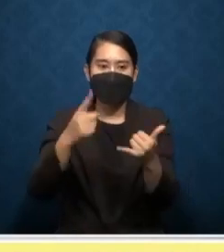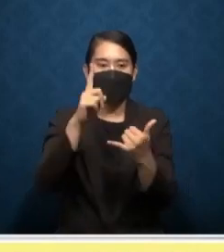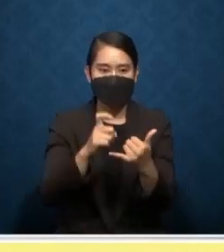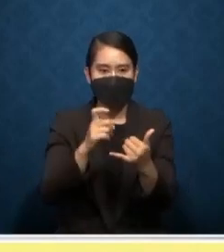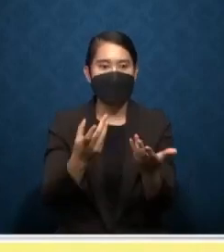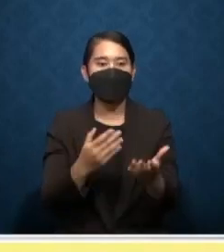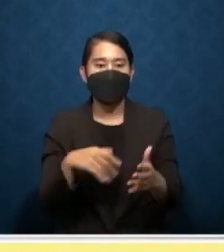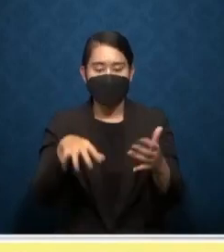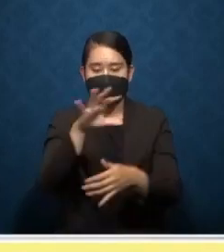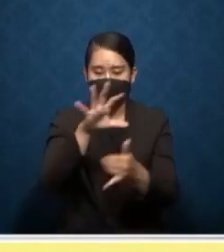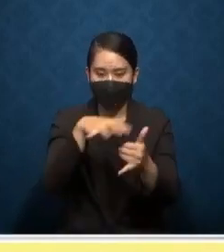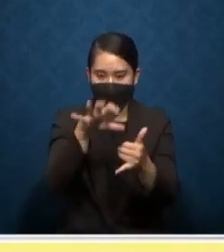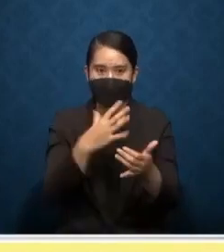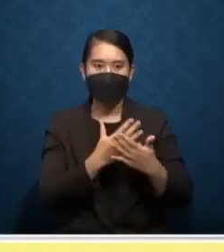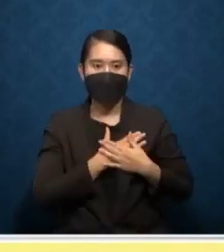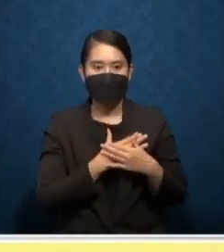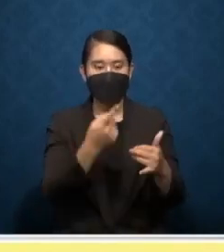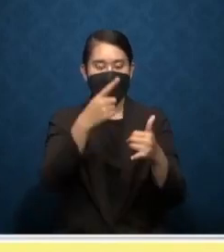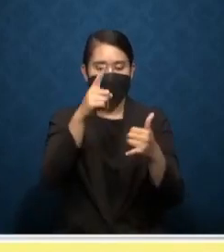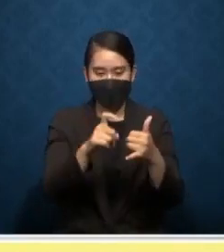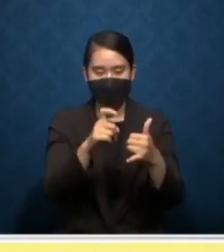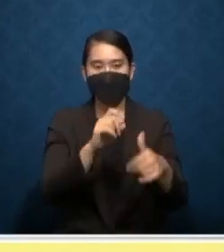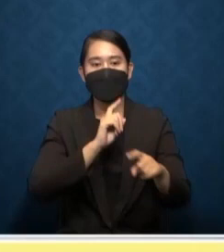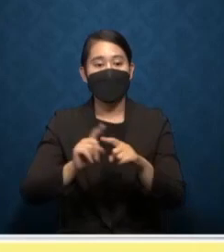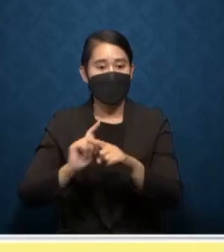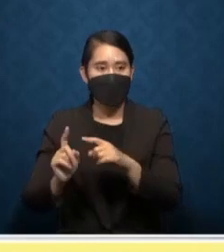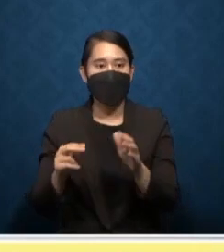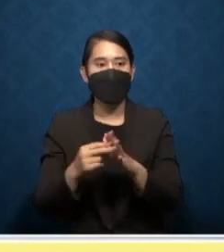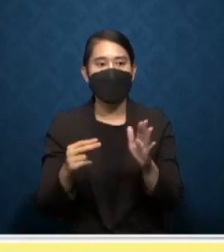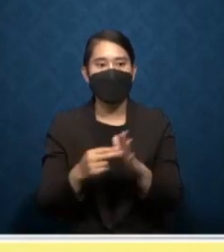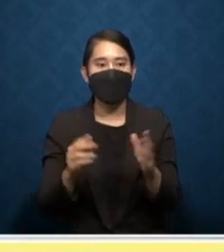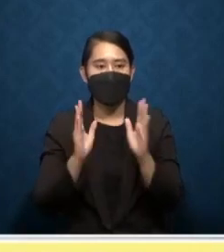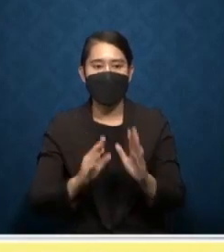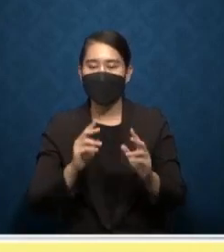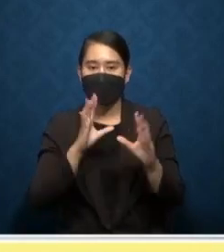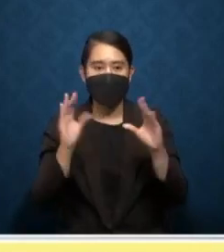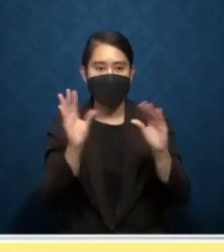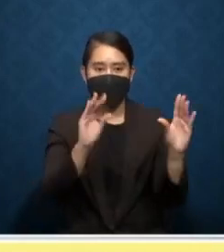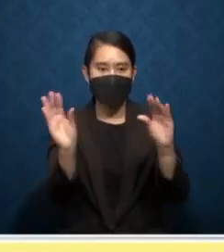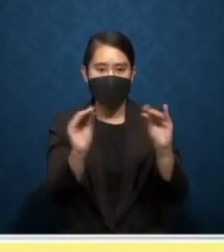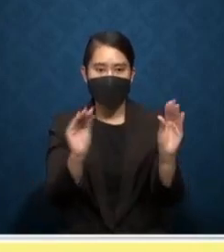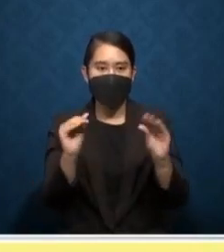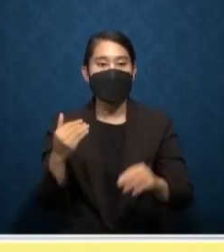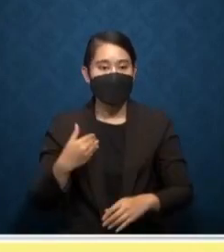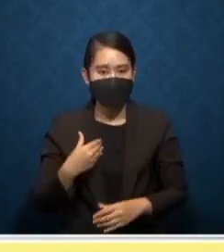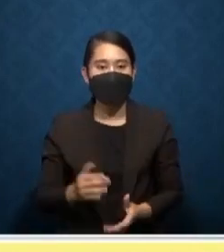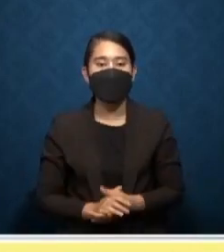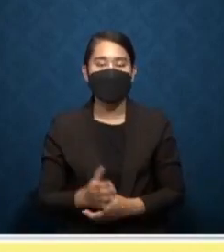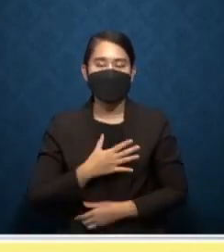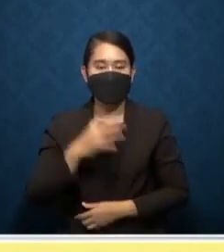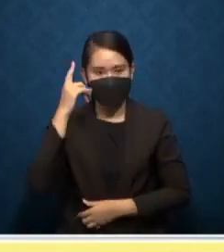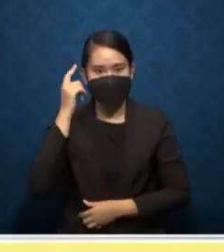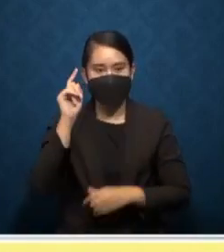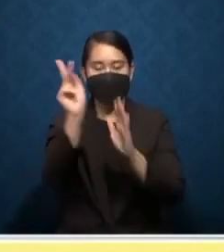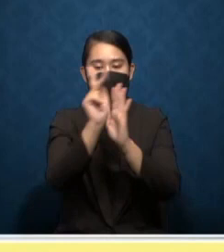หลอกให้ลัก5. แล้วกค่าเขาถวงหิบเล็ก5. ก็กลวิภาควิจารยกัทแผนดิน5. ผมกเลยคิดวา5. เราคว